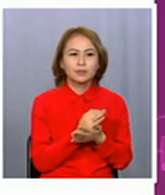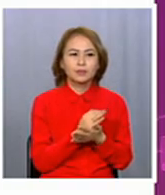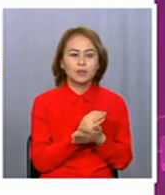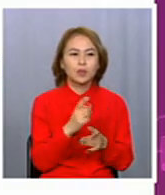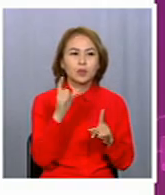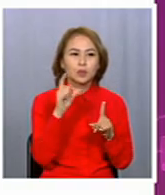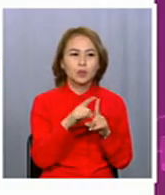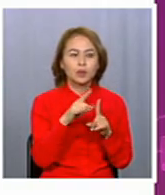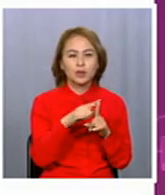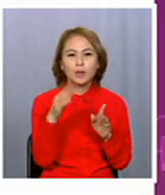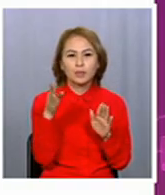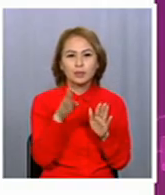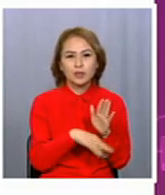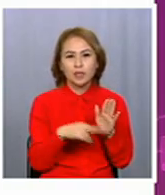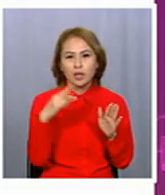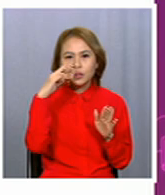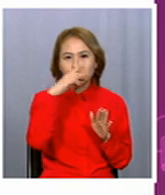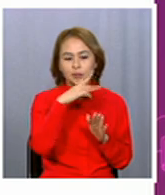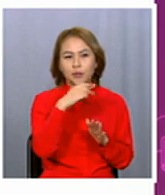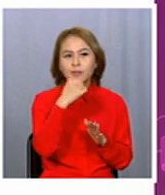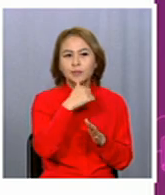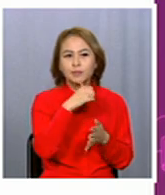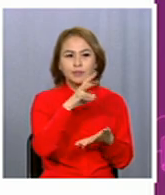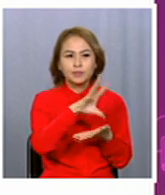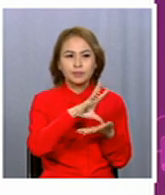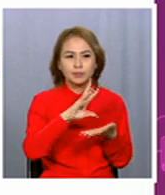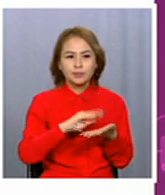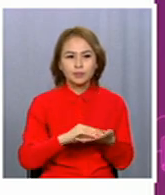Сөйлемді қатесіз көшіріңдер.